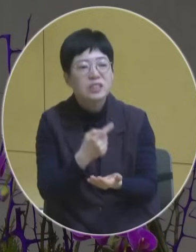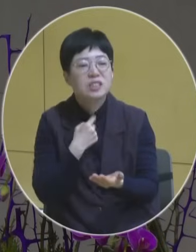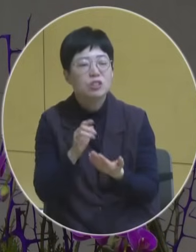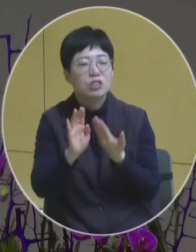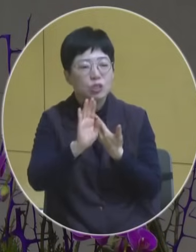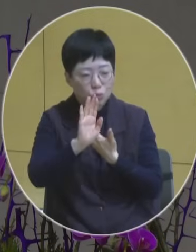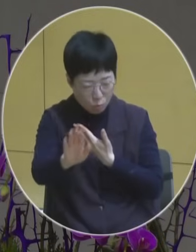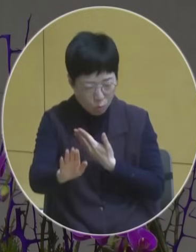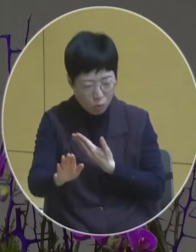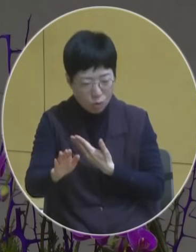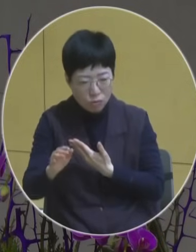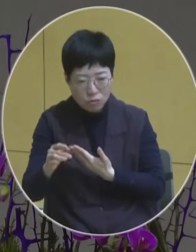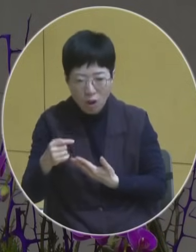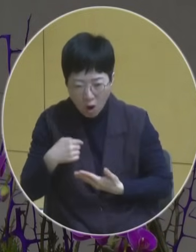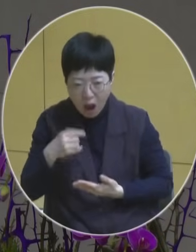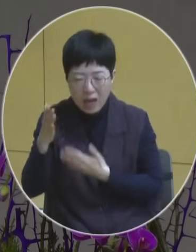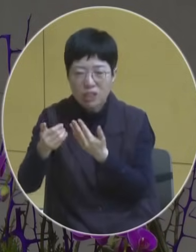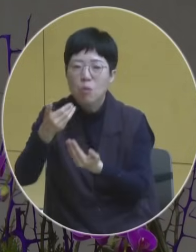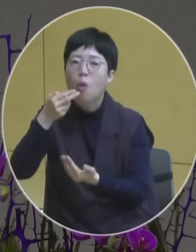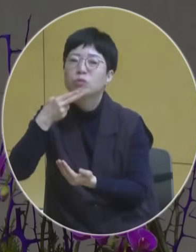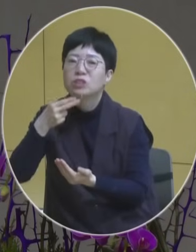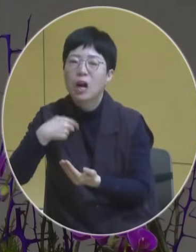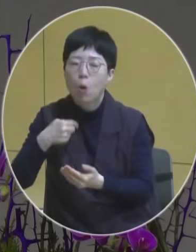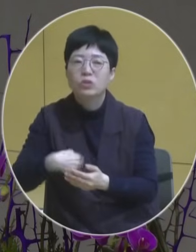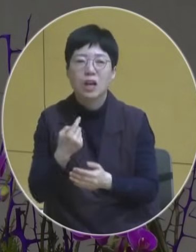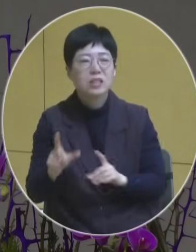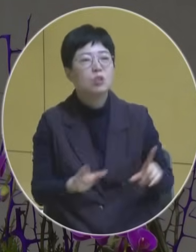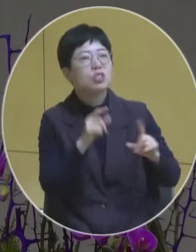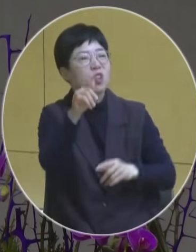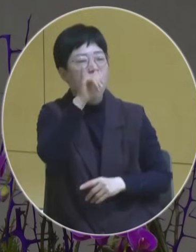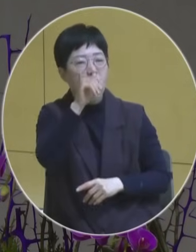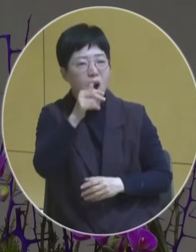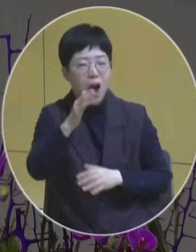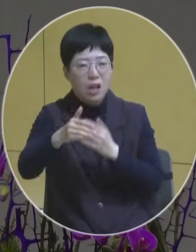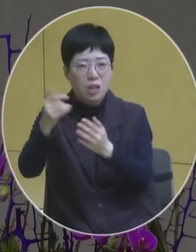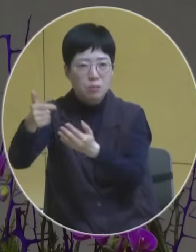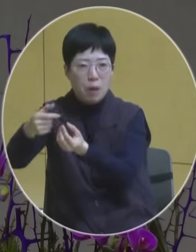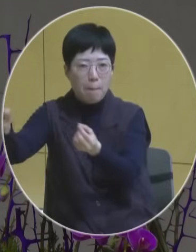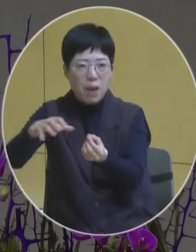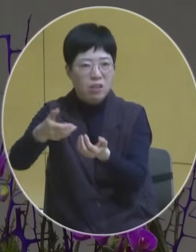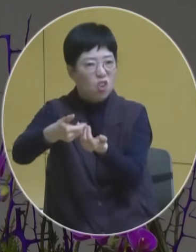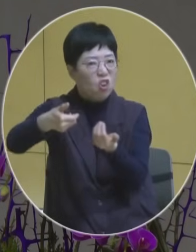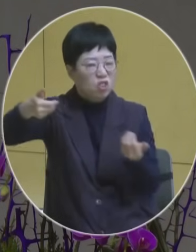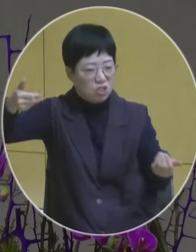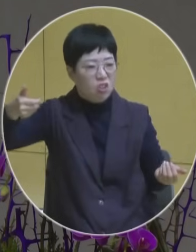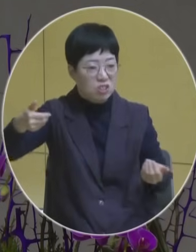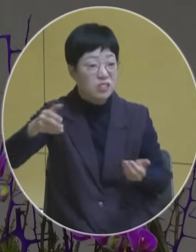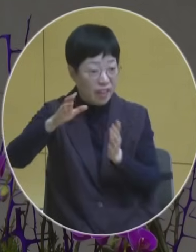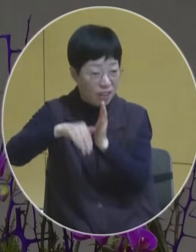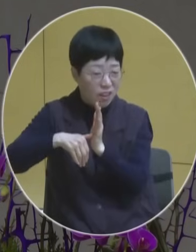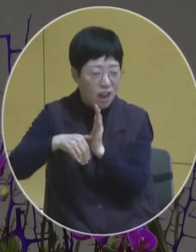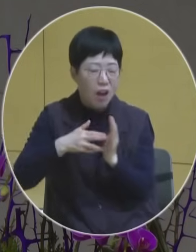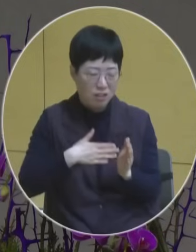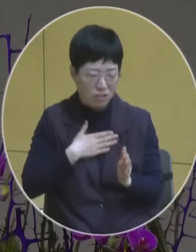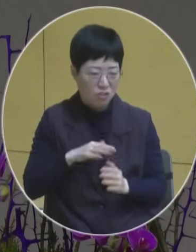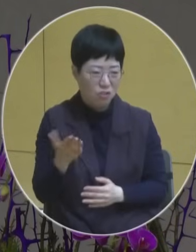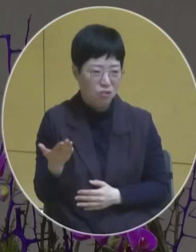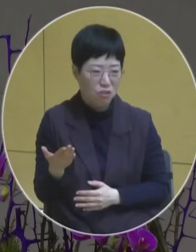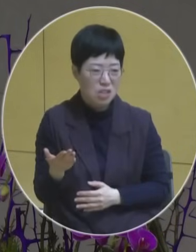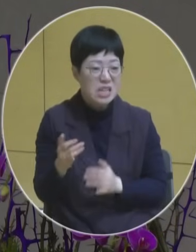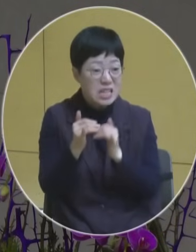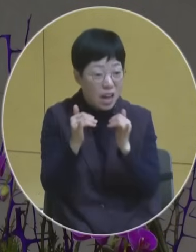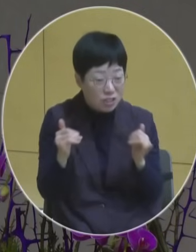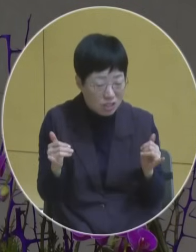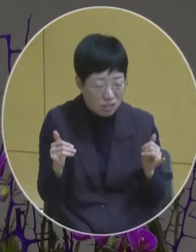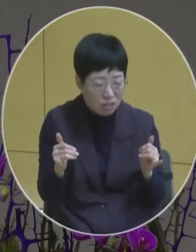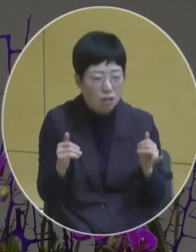없이도 내 인생을 내가 살아보겠다고 결단하고 살아가면서 하나님으로부터 독립했을 때, 떨어져 나갔을 때, 그때부터